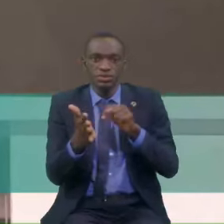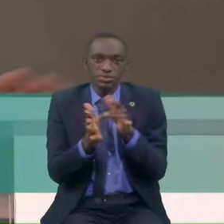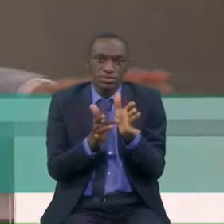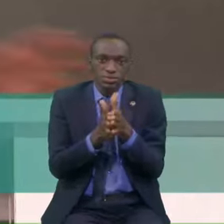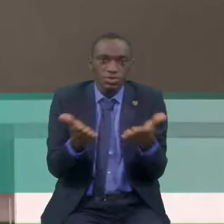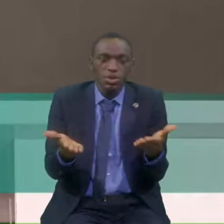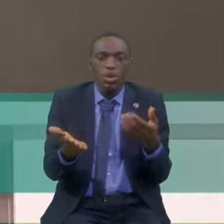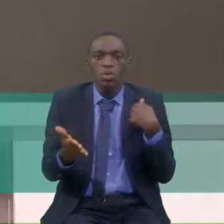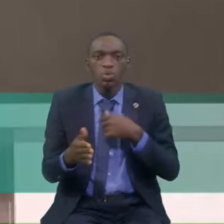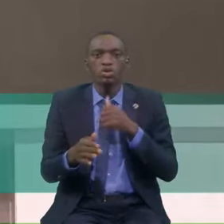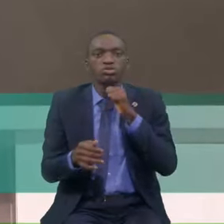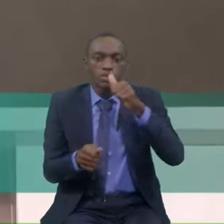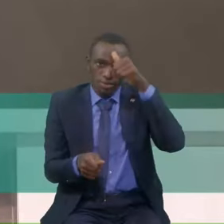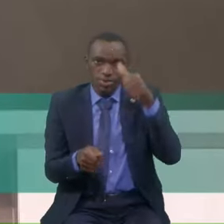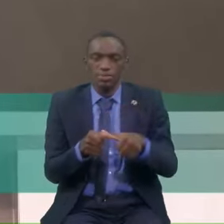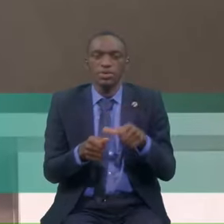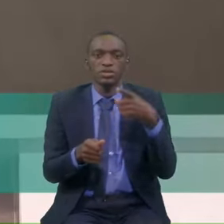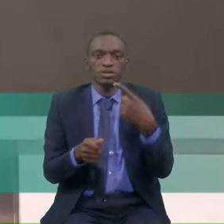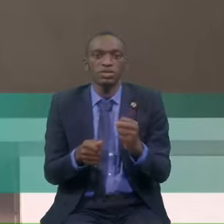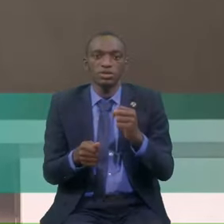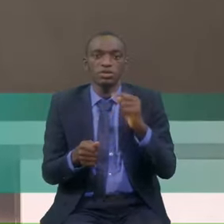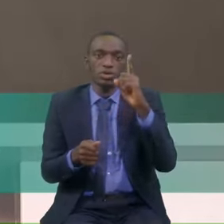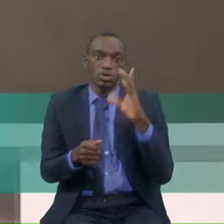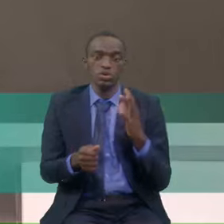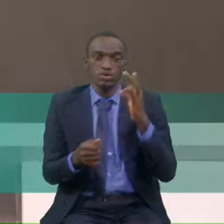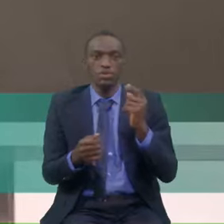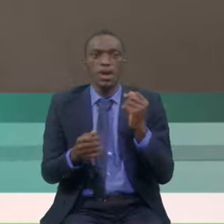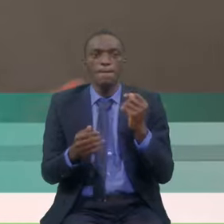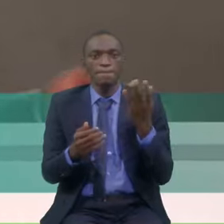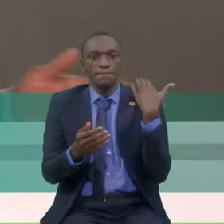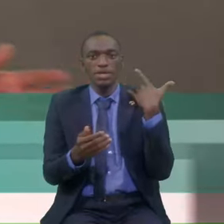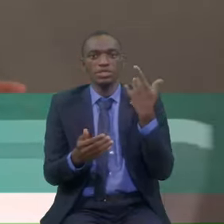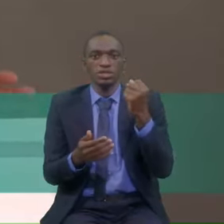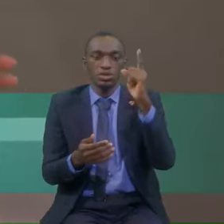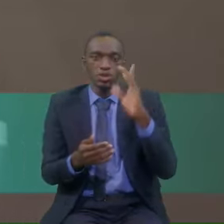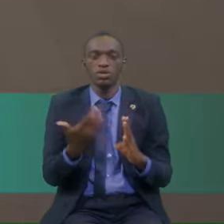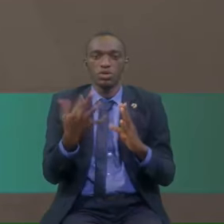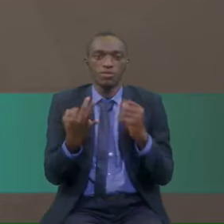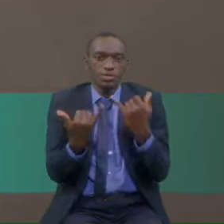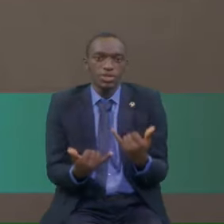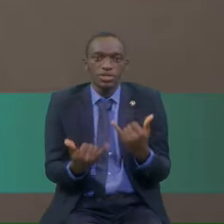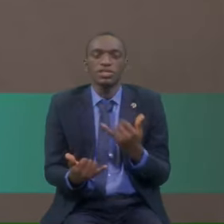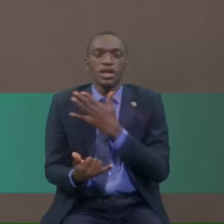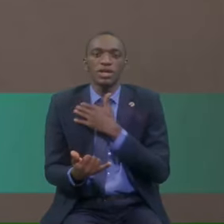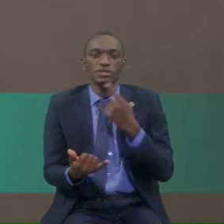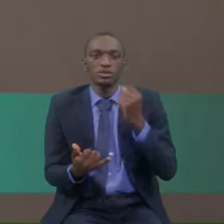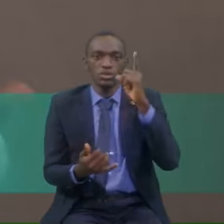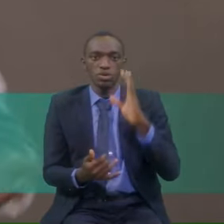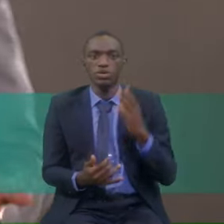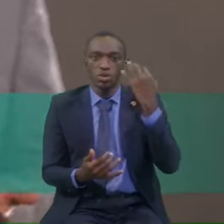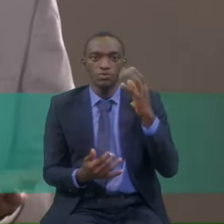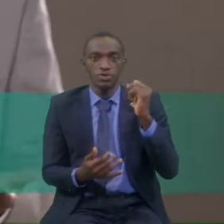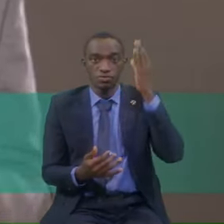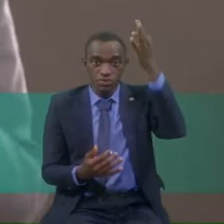ne le sais-tu pas, ne l'as-tu pas appris? C'est le Dieu d'éternité. Parfois, quand nous lisons les Écritures, nous ne savons pas que Dieu est le